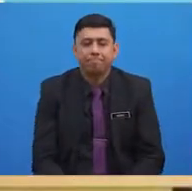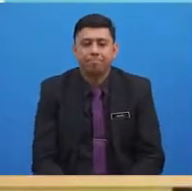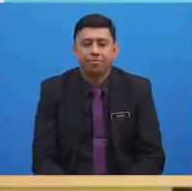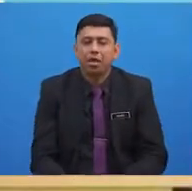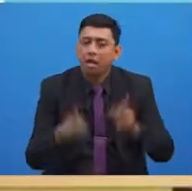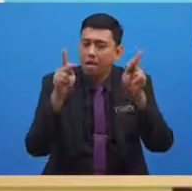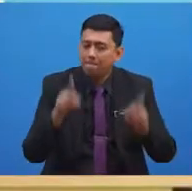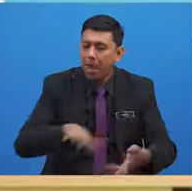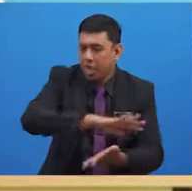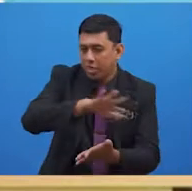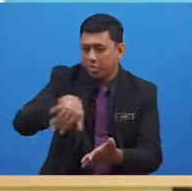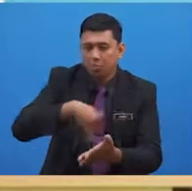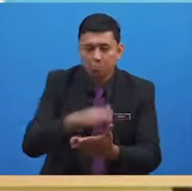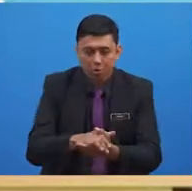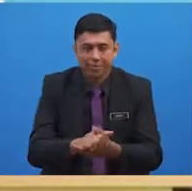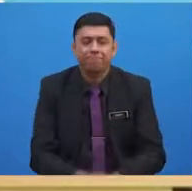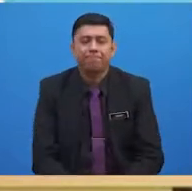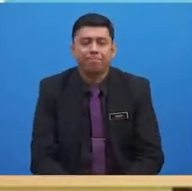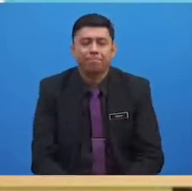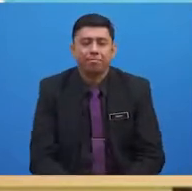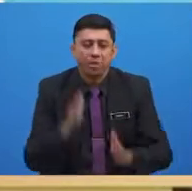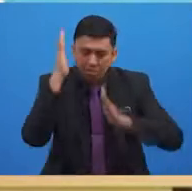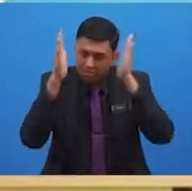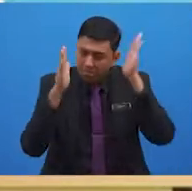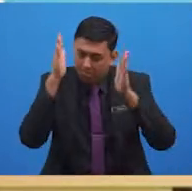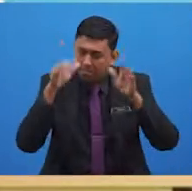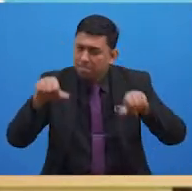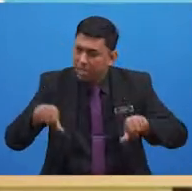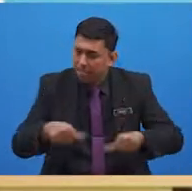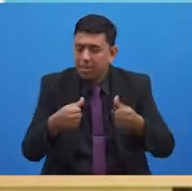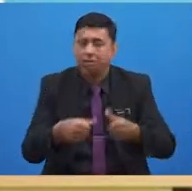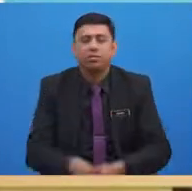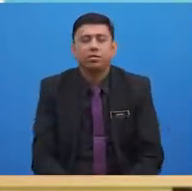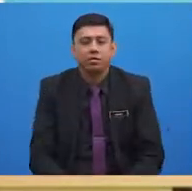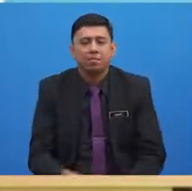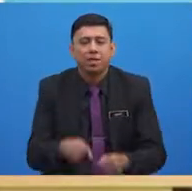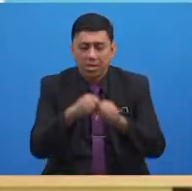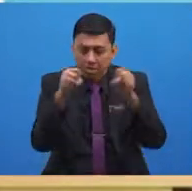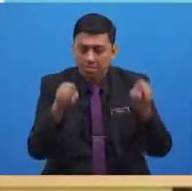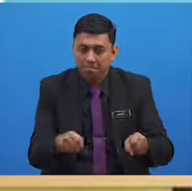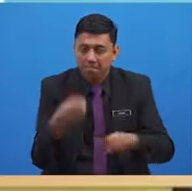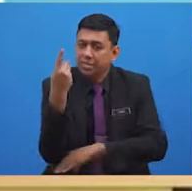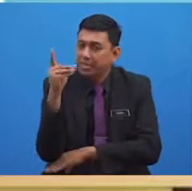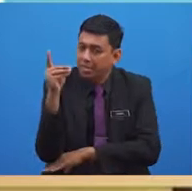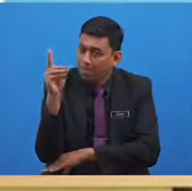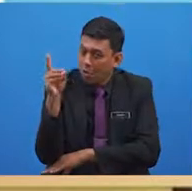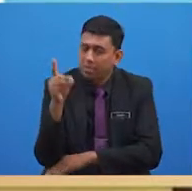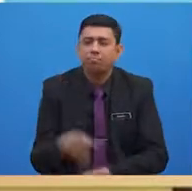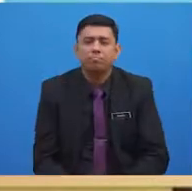Para pelajar sekalian, Malaysia mengamalkan sistem